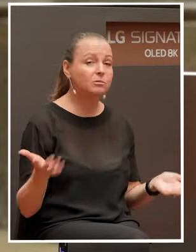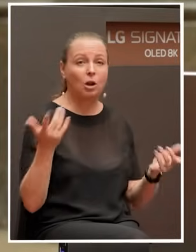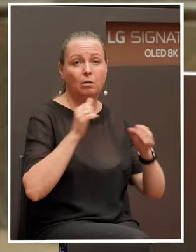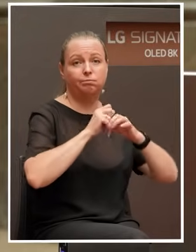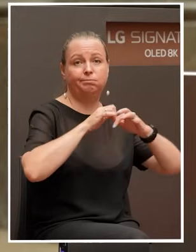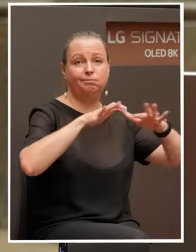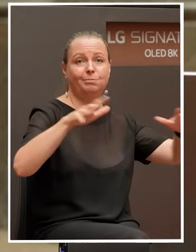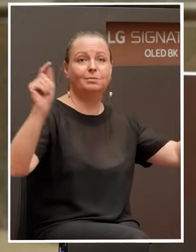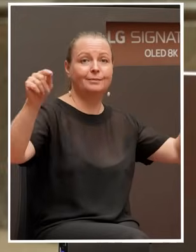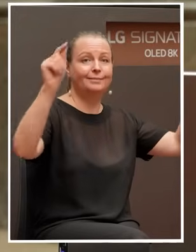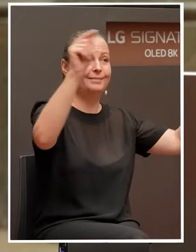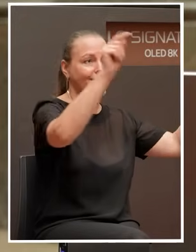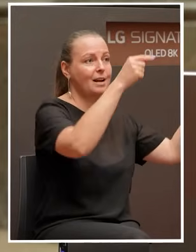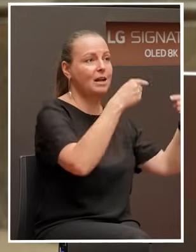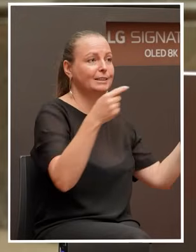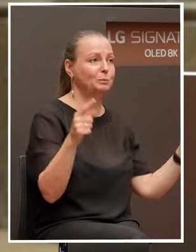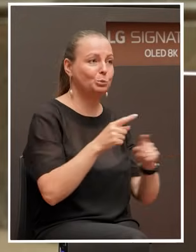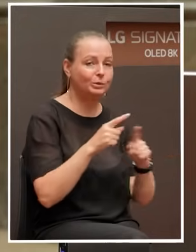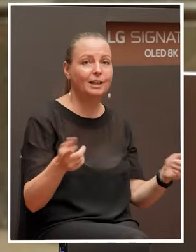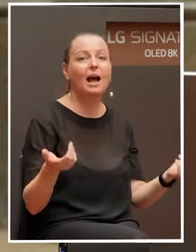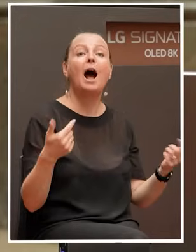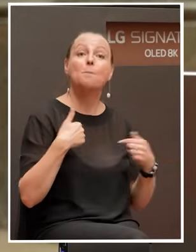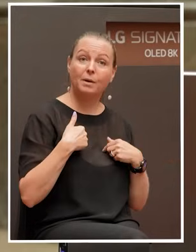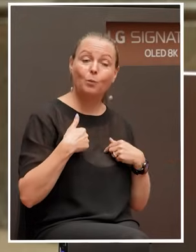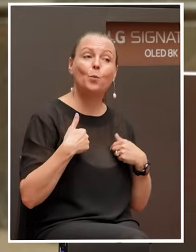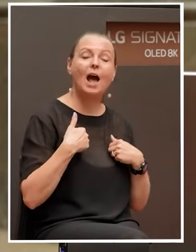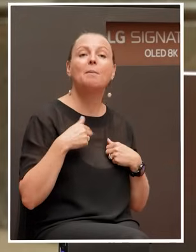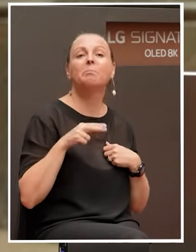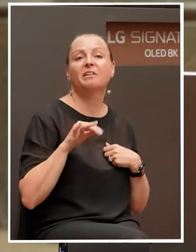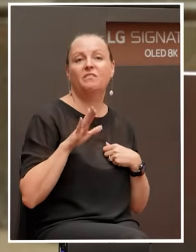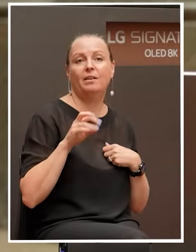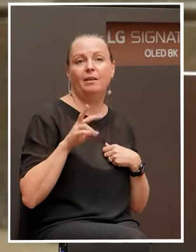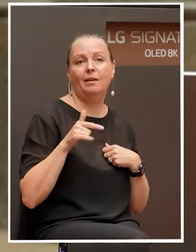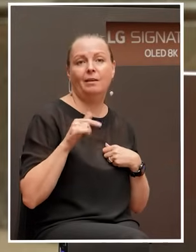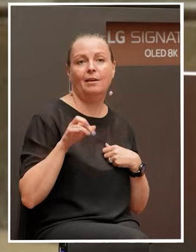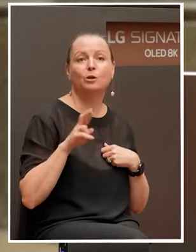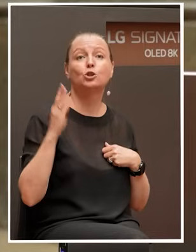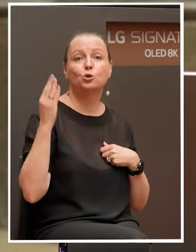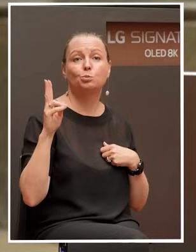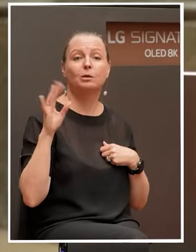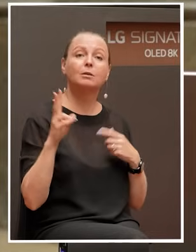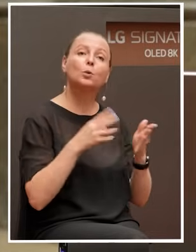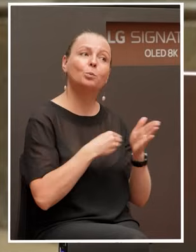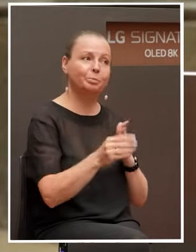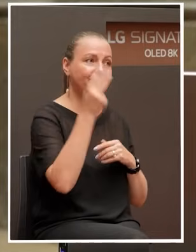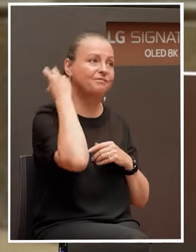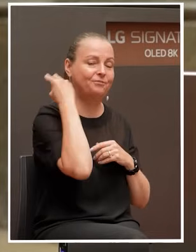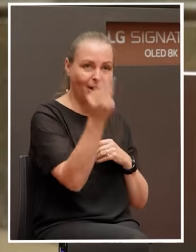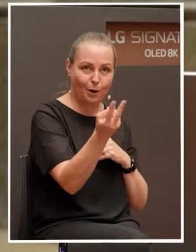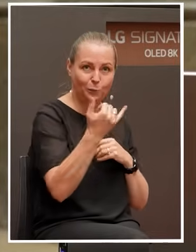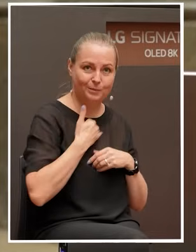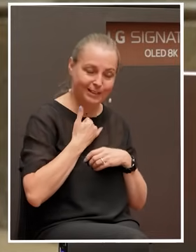множеству музеев, и мы, конечно, привилегированы, потому что Сергей Иванович Щукин купил их нам два. У него